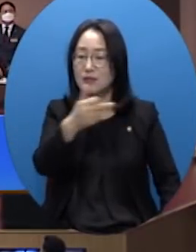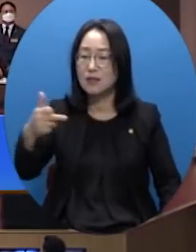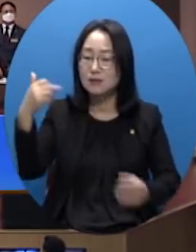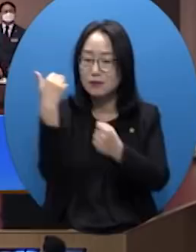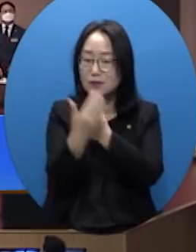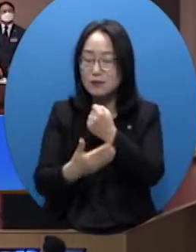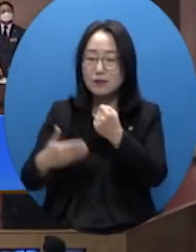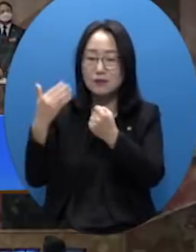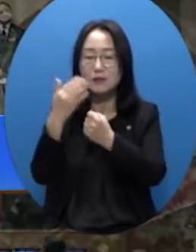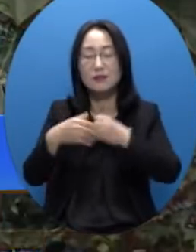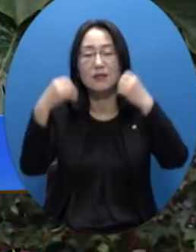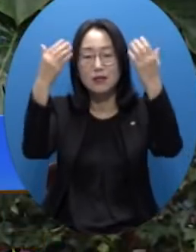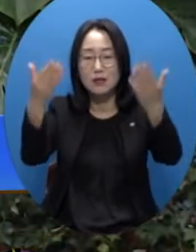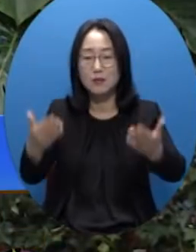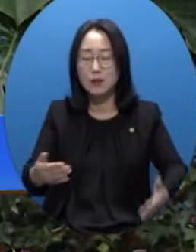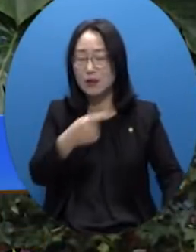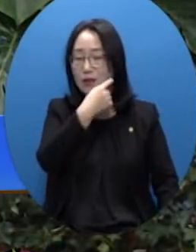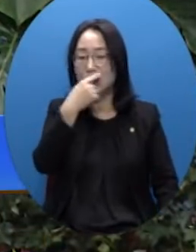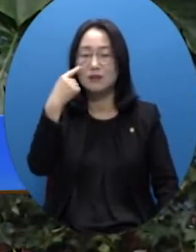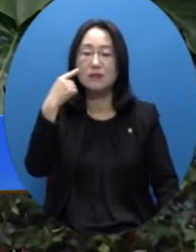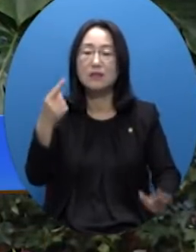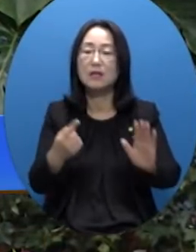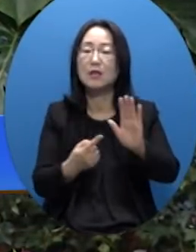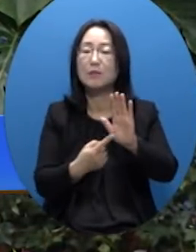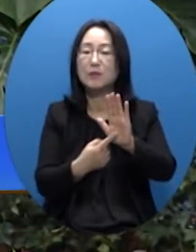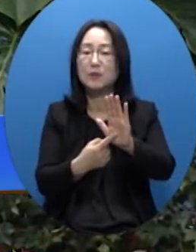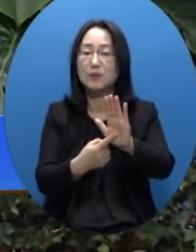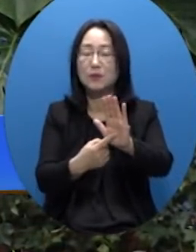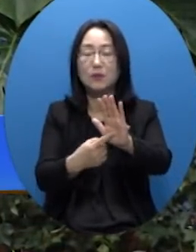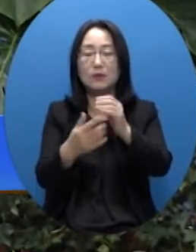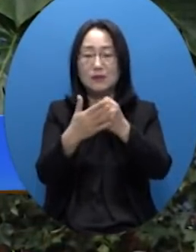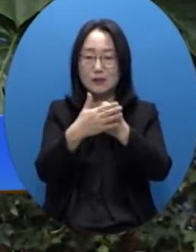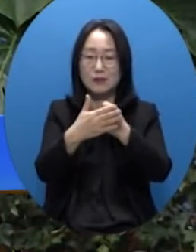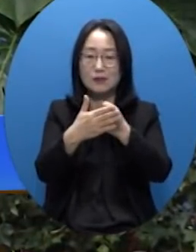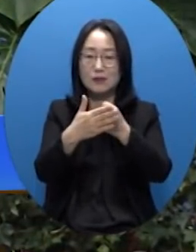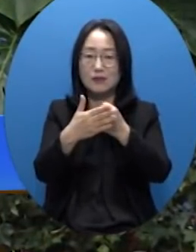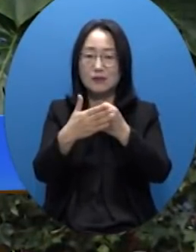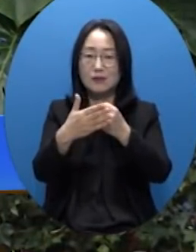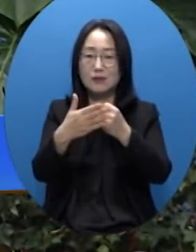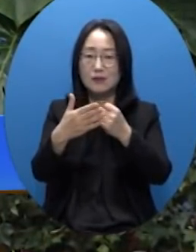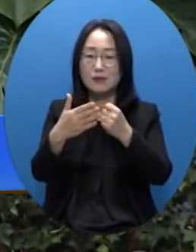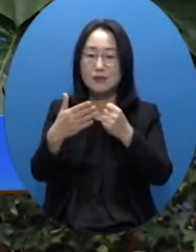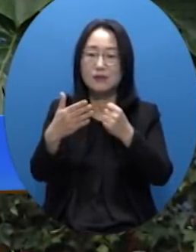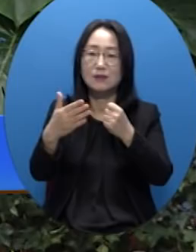작자 끌을 아들 10일